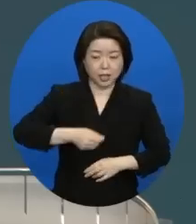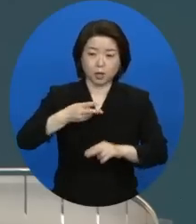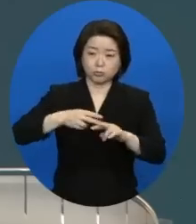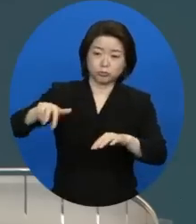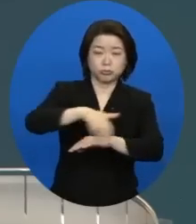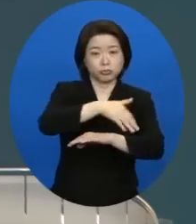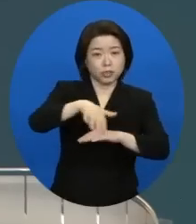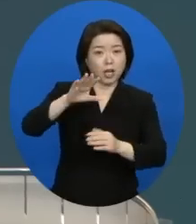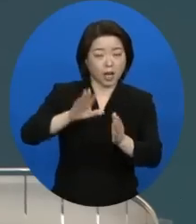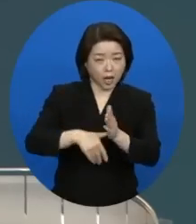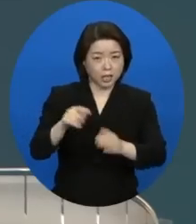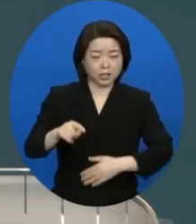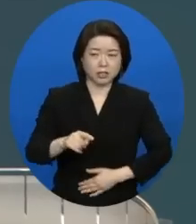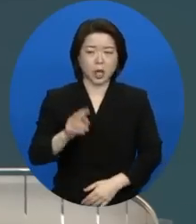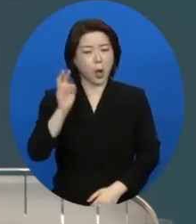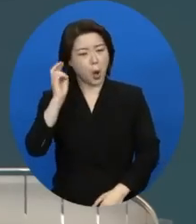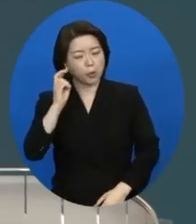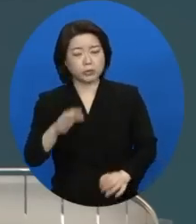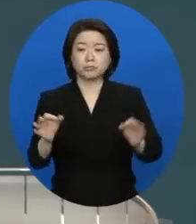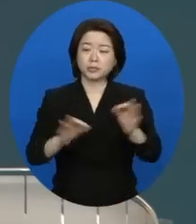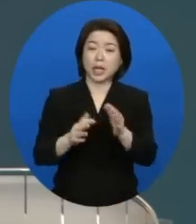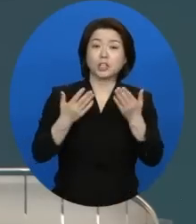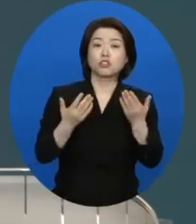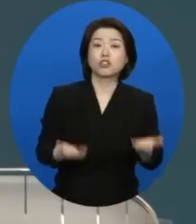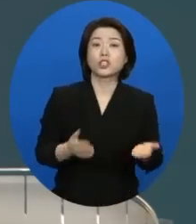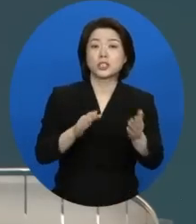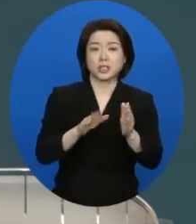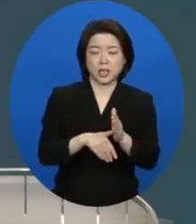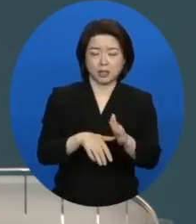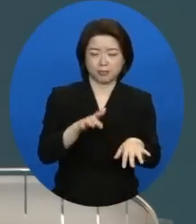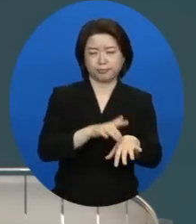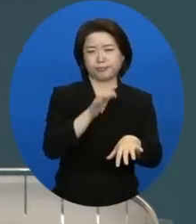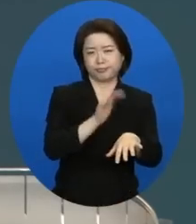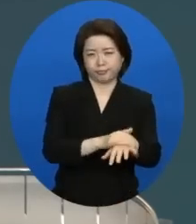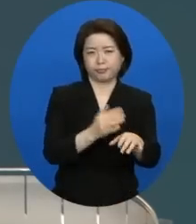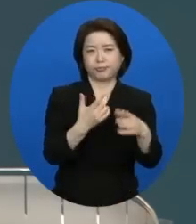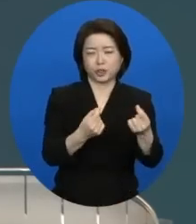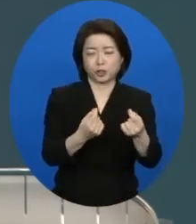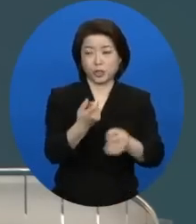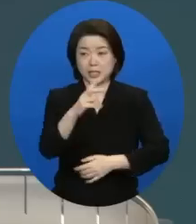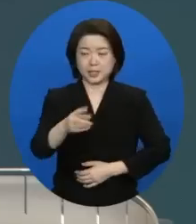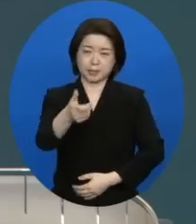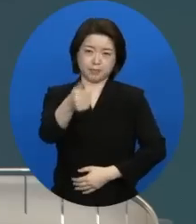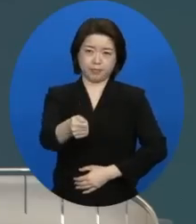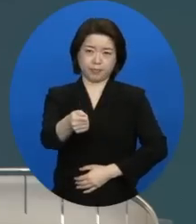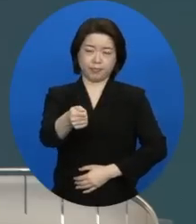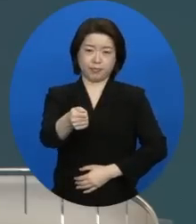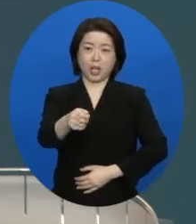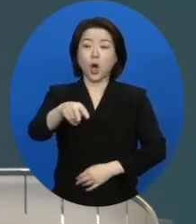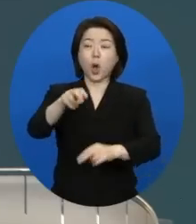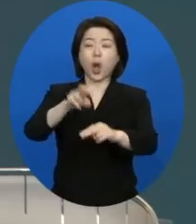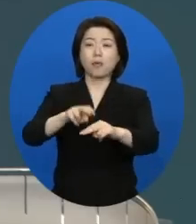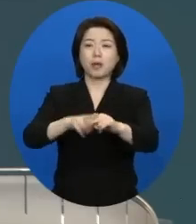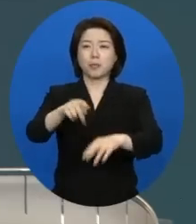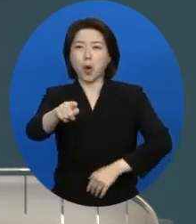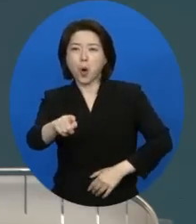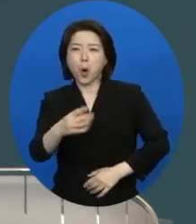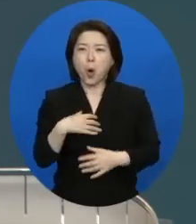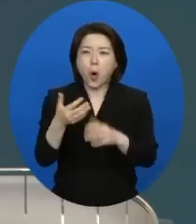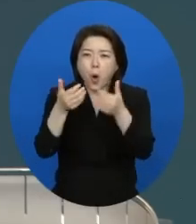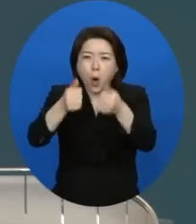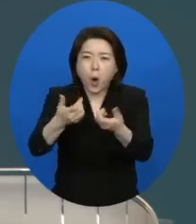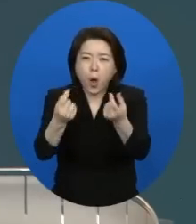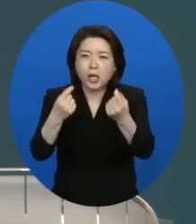때 혹시 잠시 쉴 때 습관처럼 텔레비전을 켜고 그 앞에 앉아